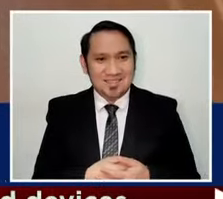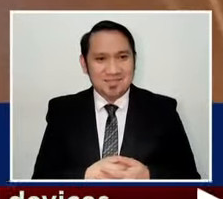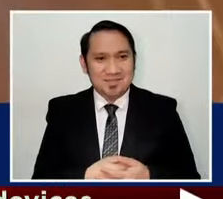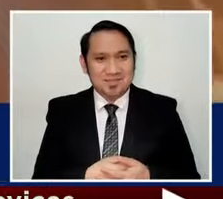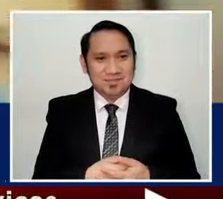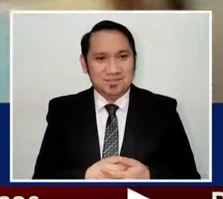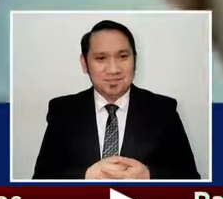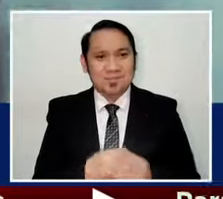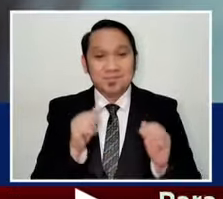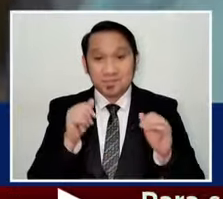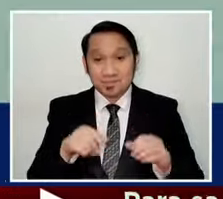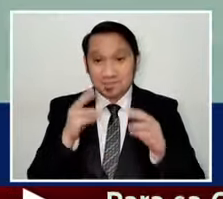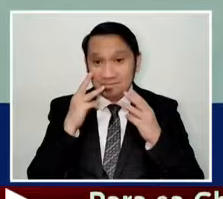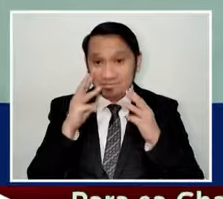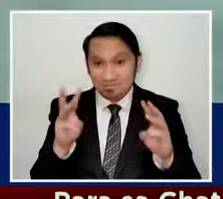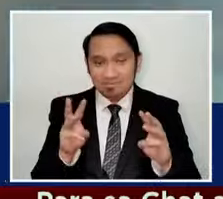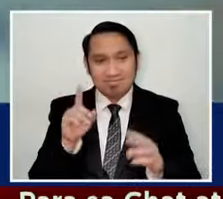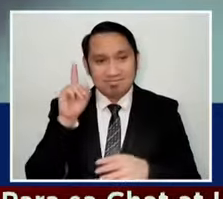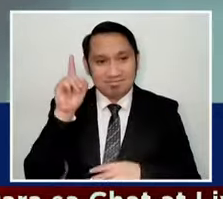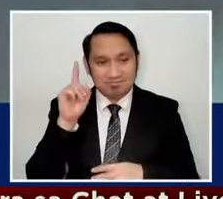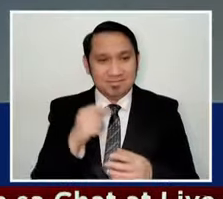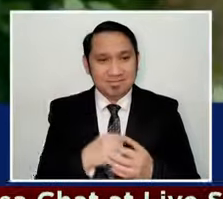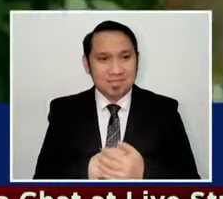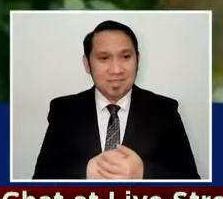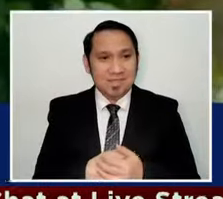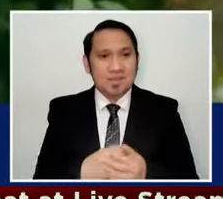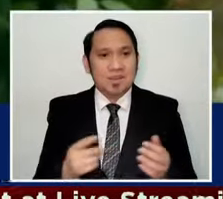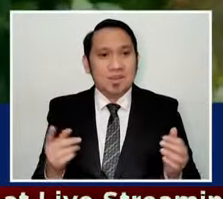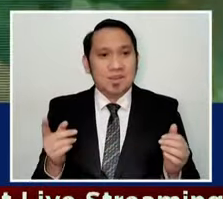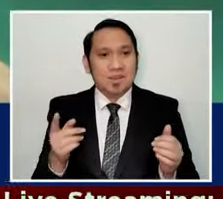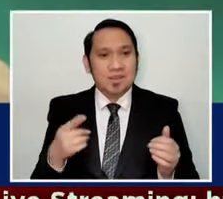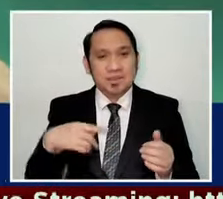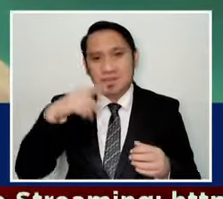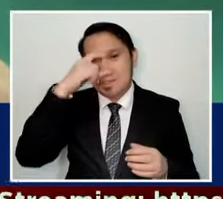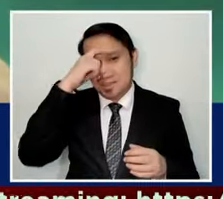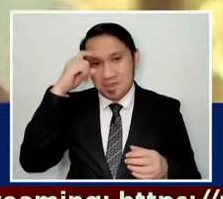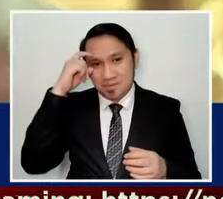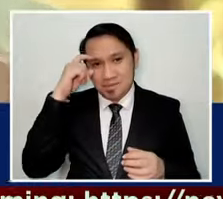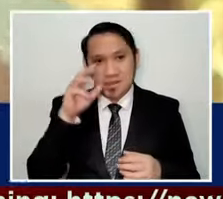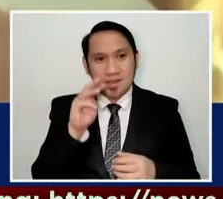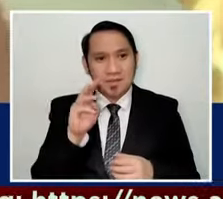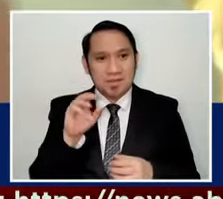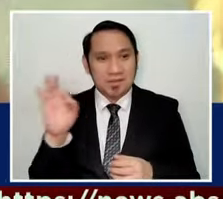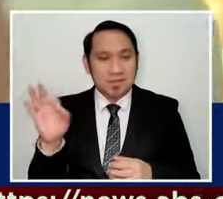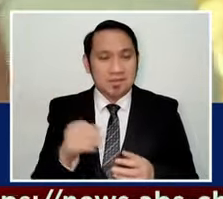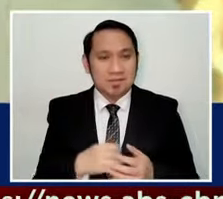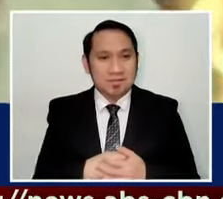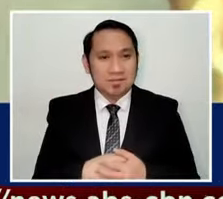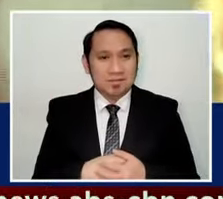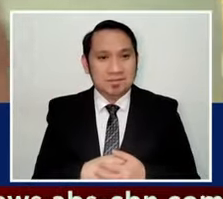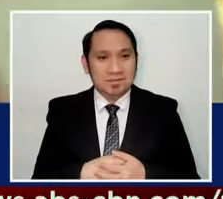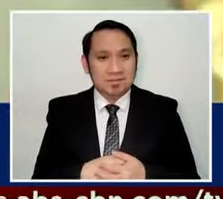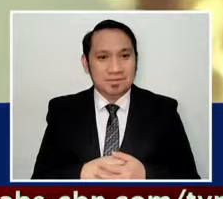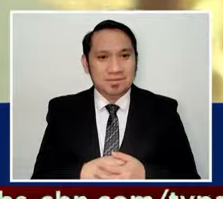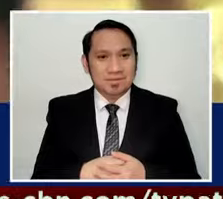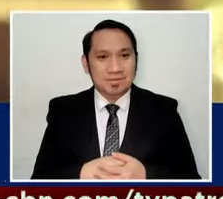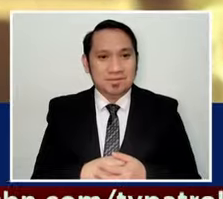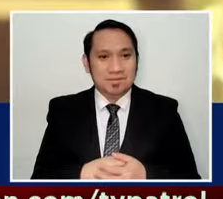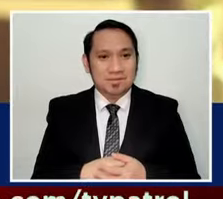ito. Mapapanood ang Here Comes the Groom sa kauna-unahang Summer Metro Manila Film Festival. Chubby ko!